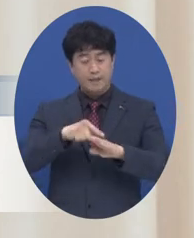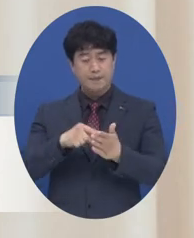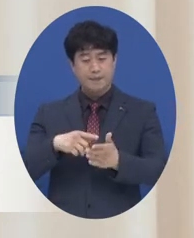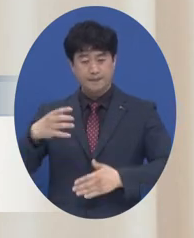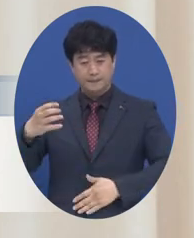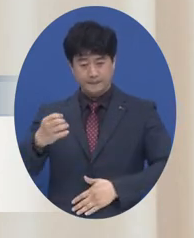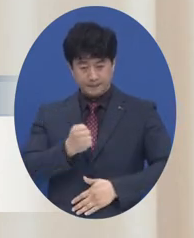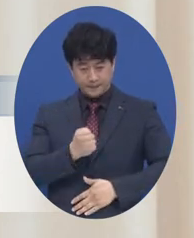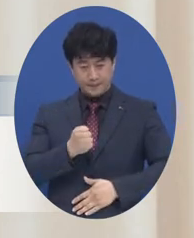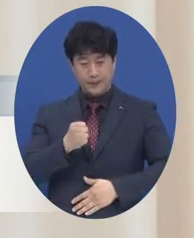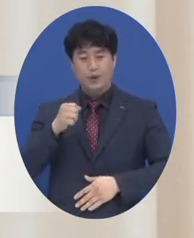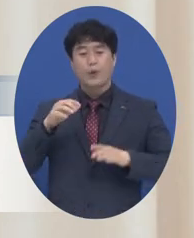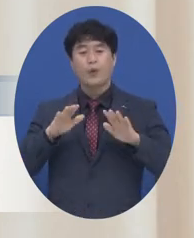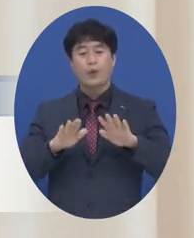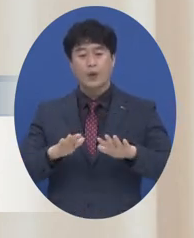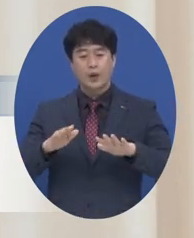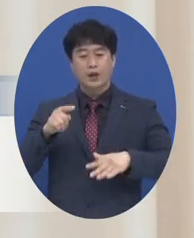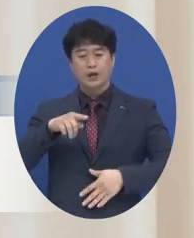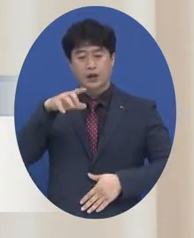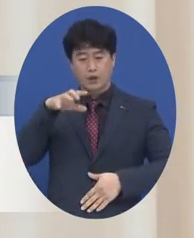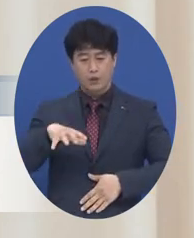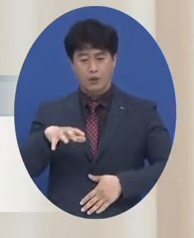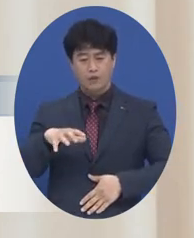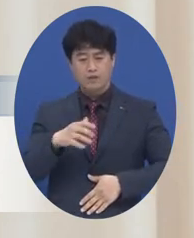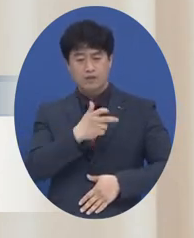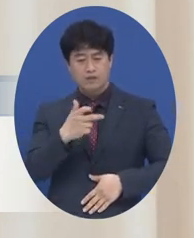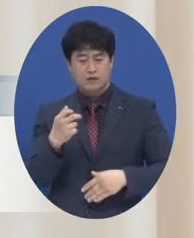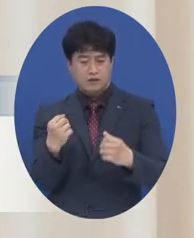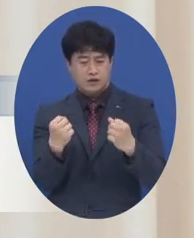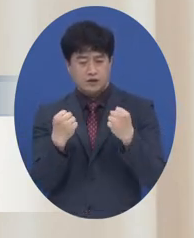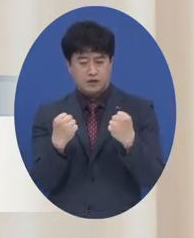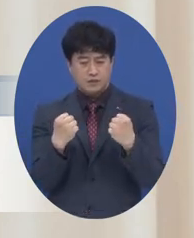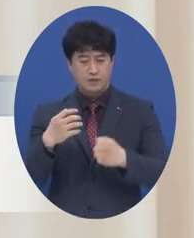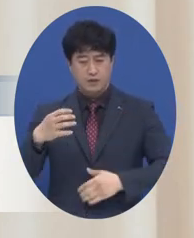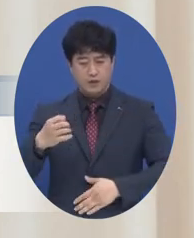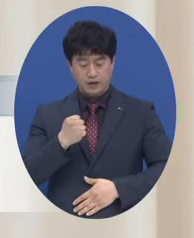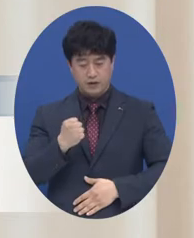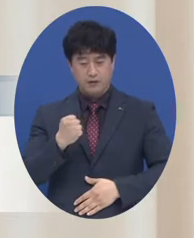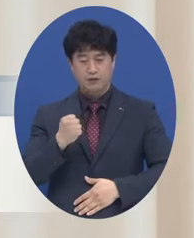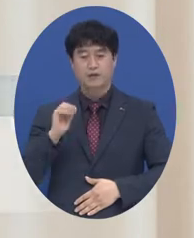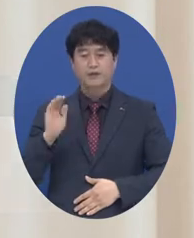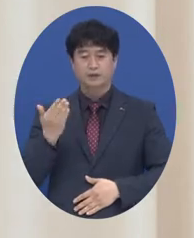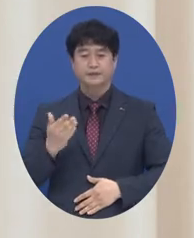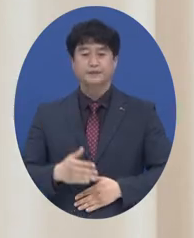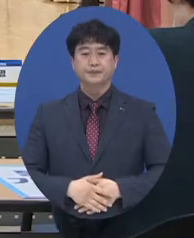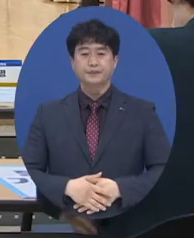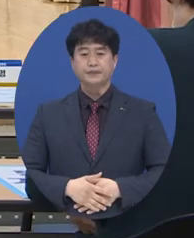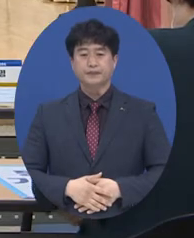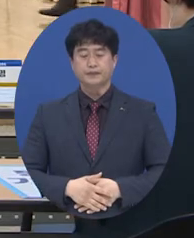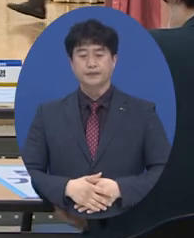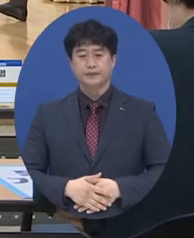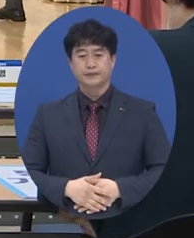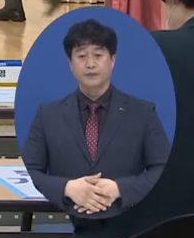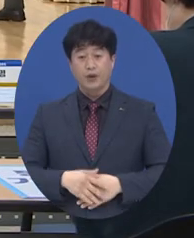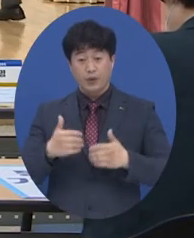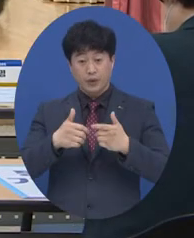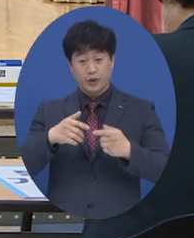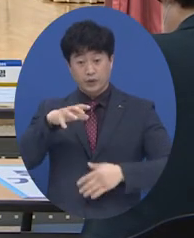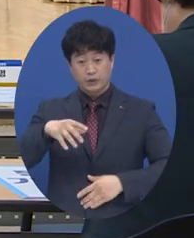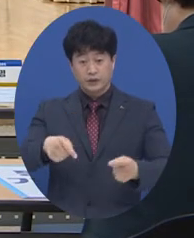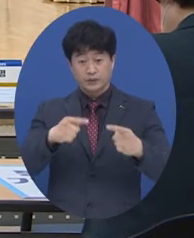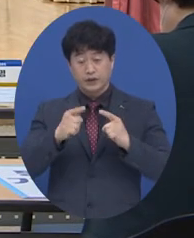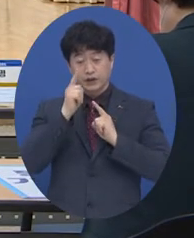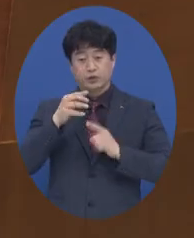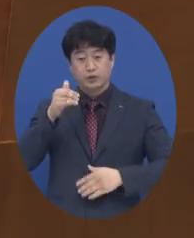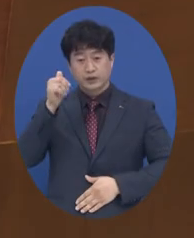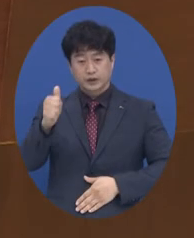동병상련의 또 마음을 받고 있고 그래서 오늘 이 자리가 천군만마의 자리가 된 것 같습니다. 토론회에 참석한